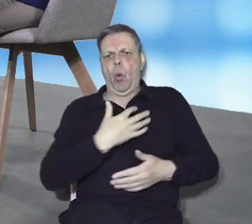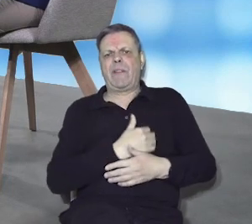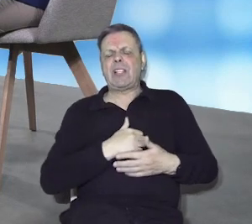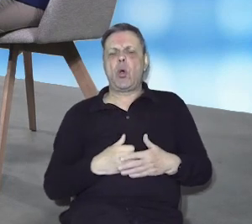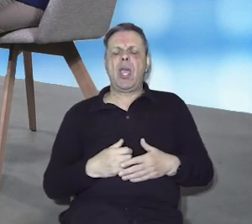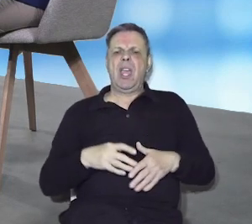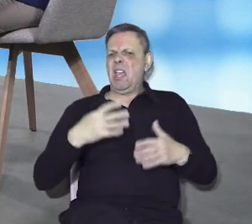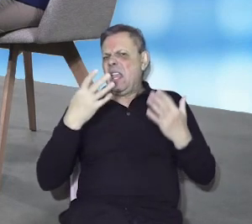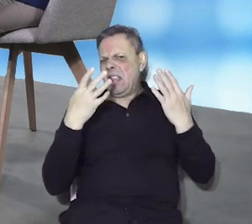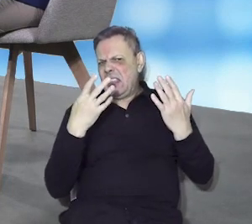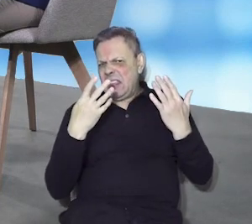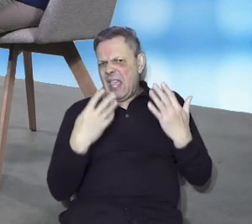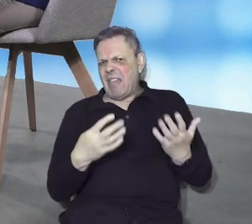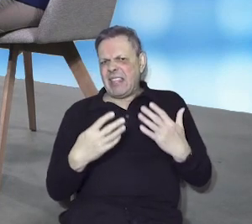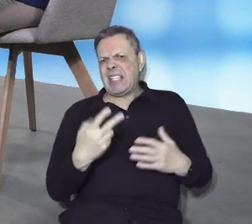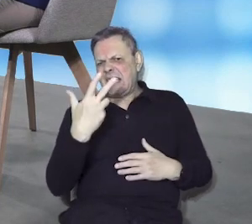negdje